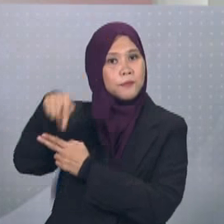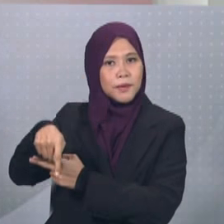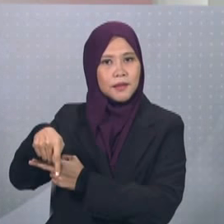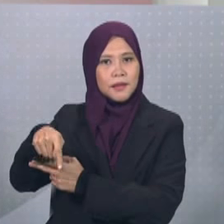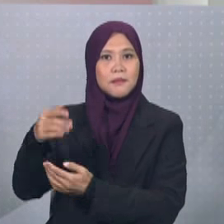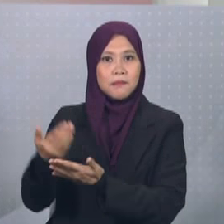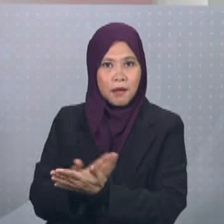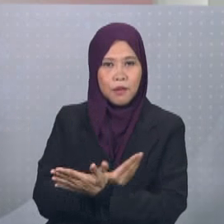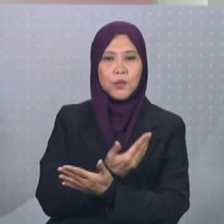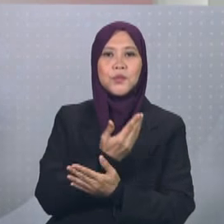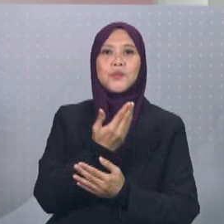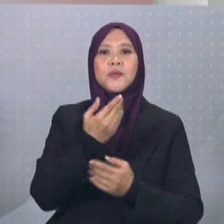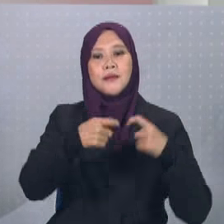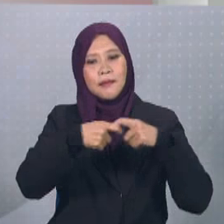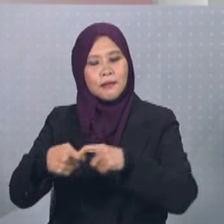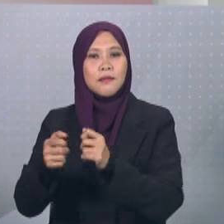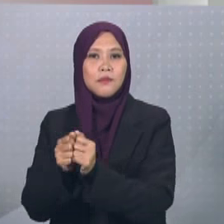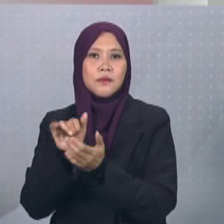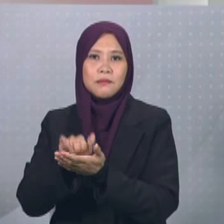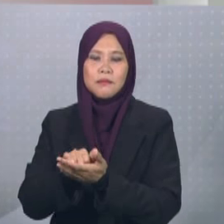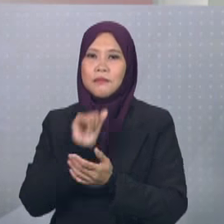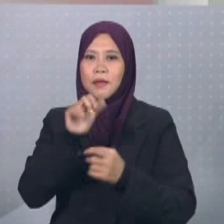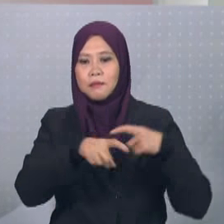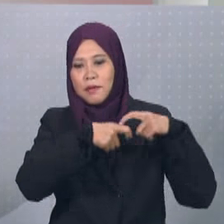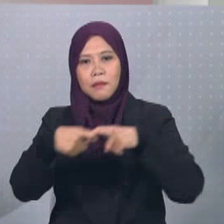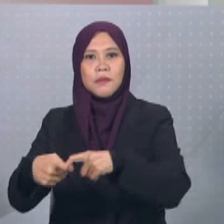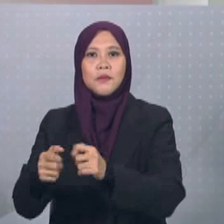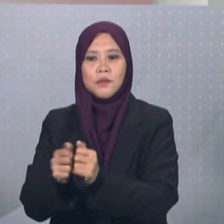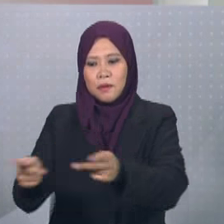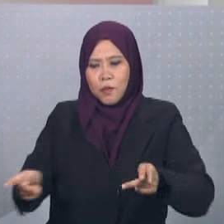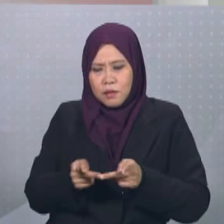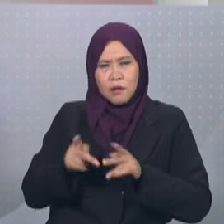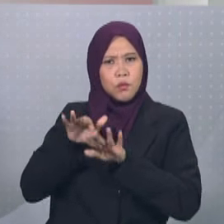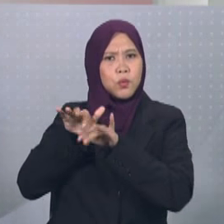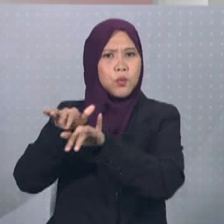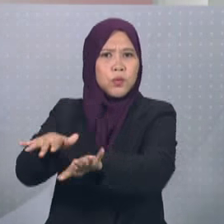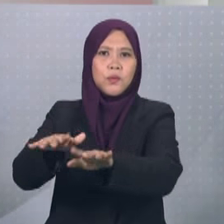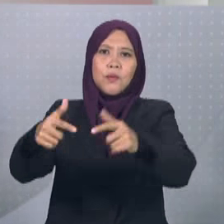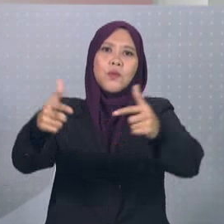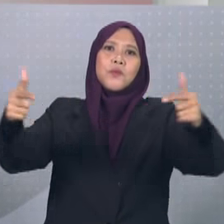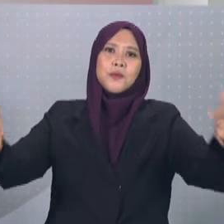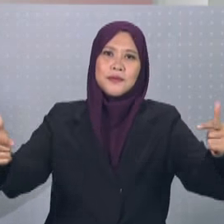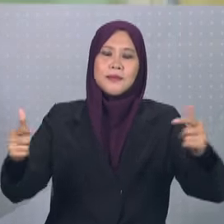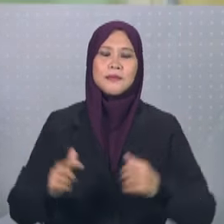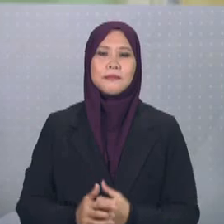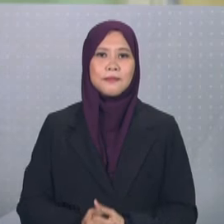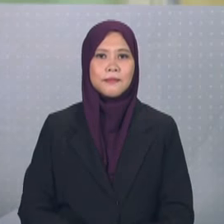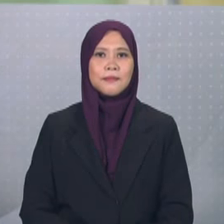SOP baru mengenainya supaya ia tidak membabitkan radius kawasan terlalu luas.